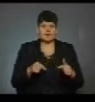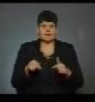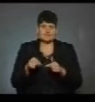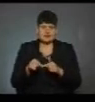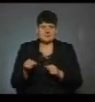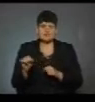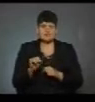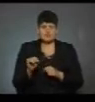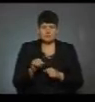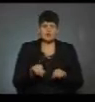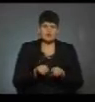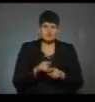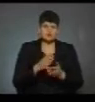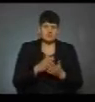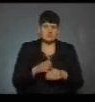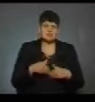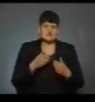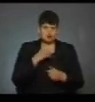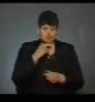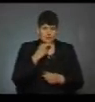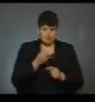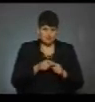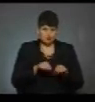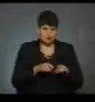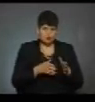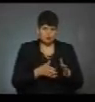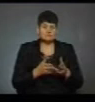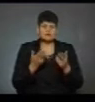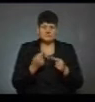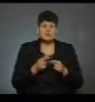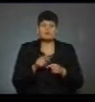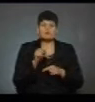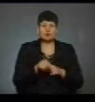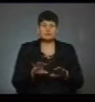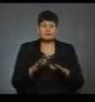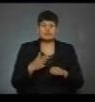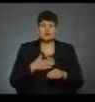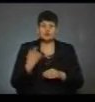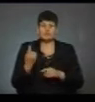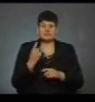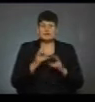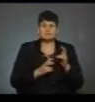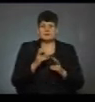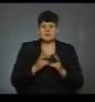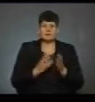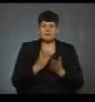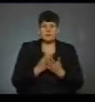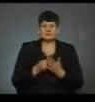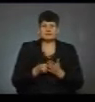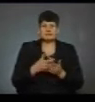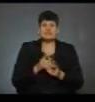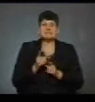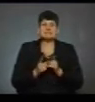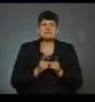в Теребовлі мали би також звернути увагу на цю постанову. Звичайно, але це в тому випадку, якщо наше обласне підприємство мало тарифи,